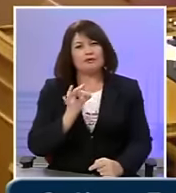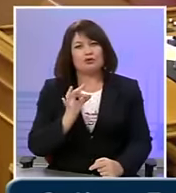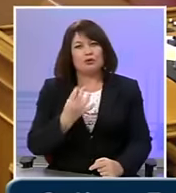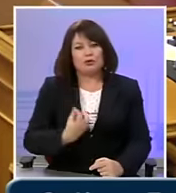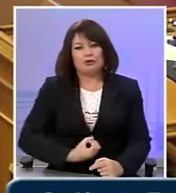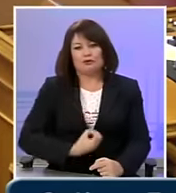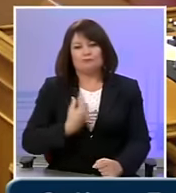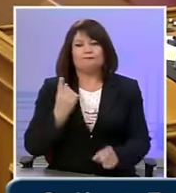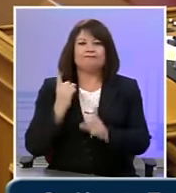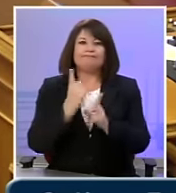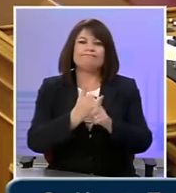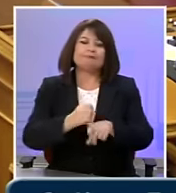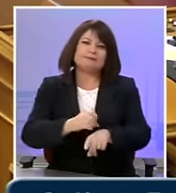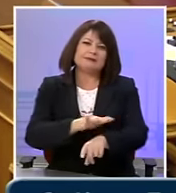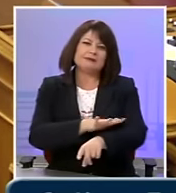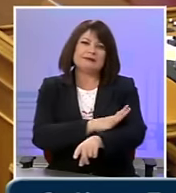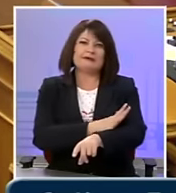ιδιαίτερη συγκίνηση